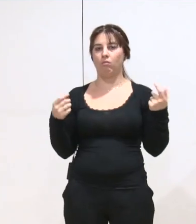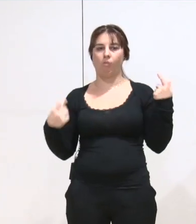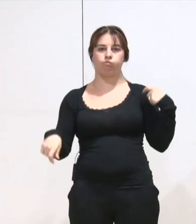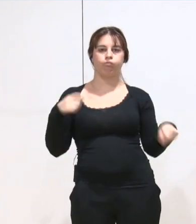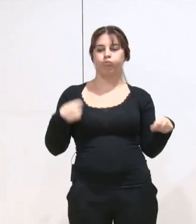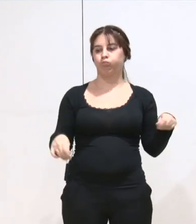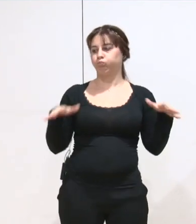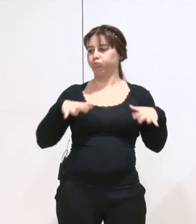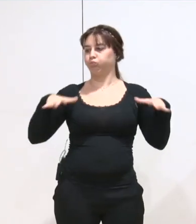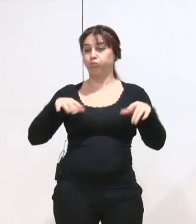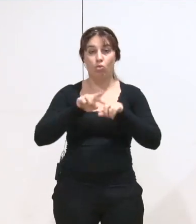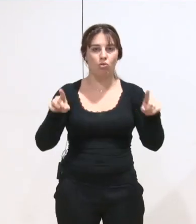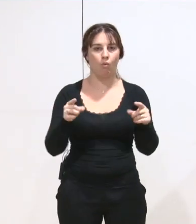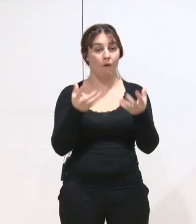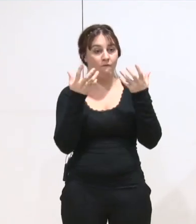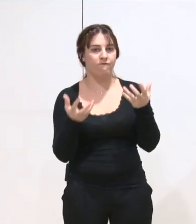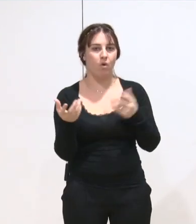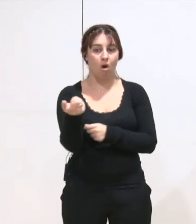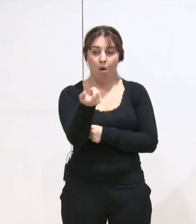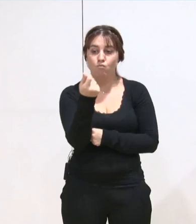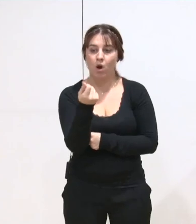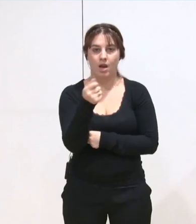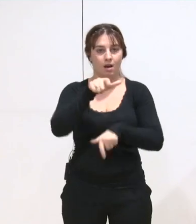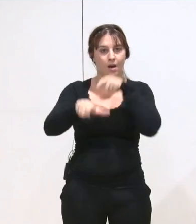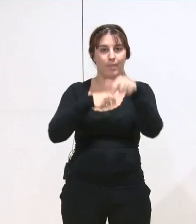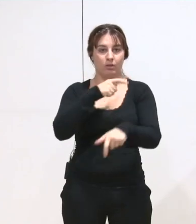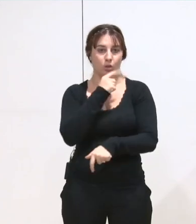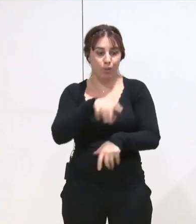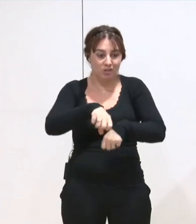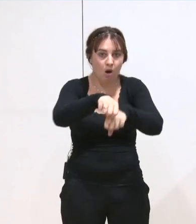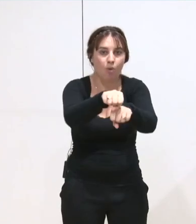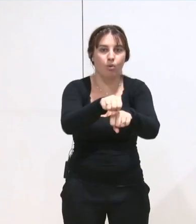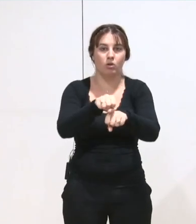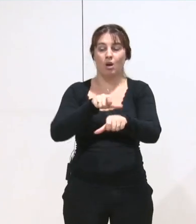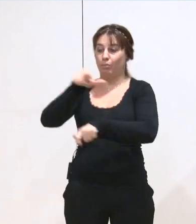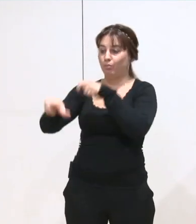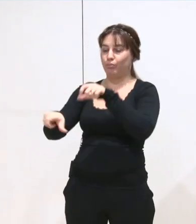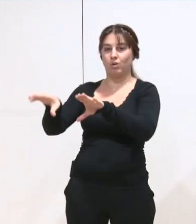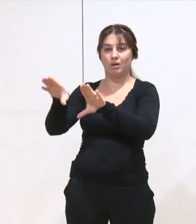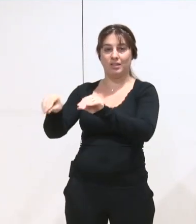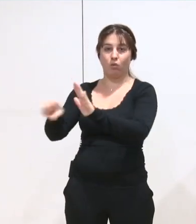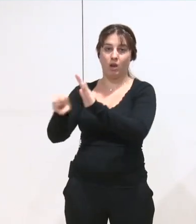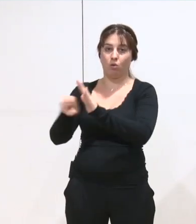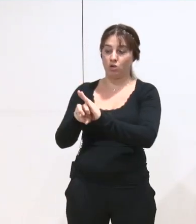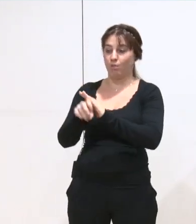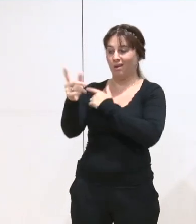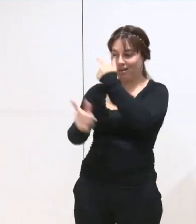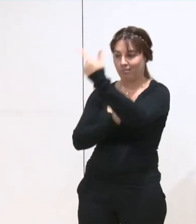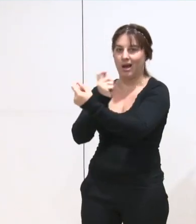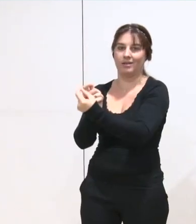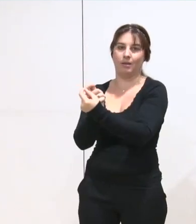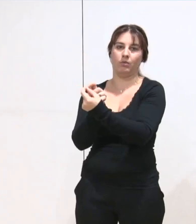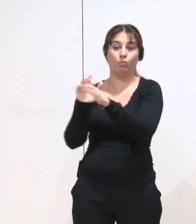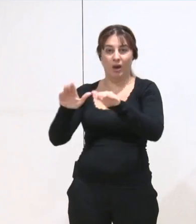demandons les moyens permettant d'apporter à nos concitoyens des réponses à la hauteur des nuisances qu'ils endurent. C'est l'espoir que je